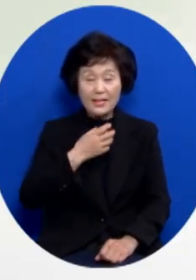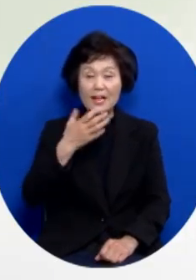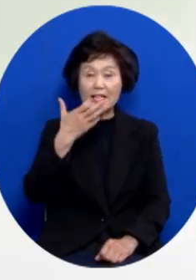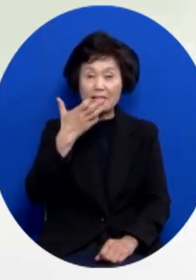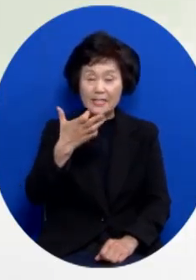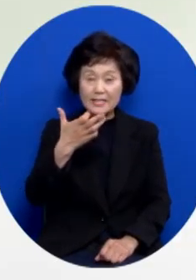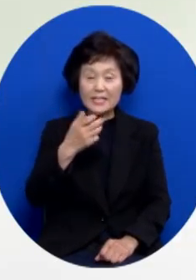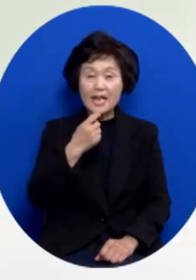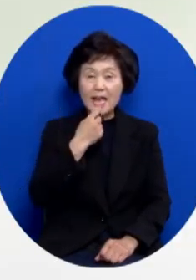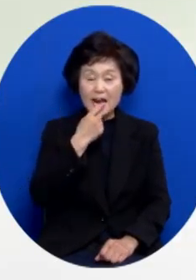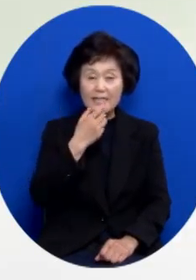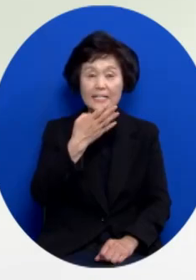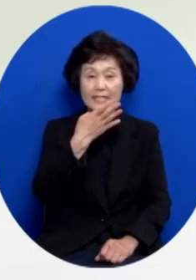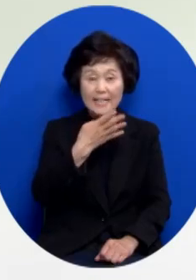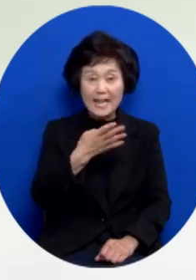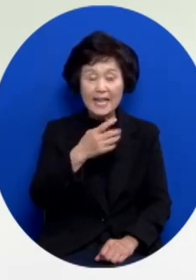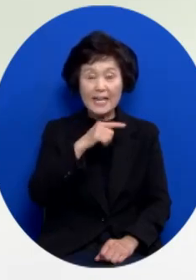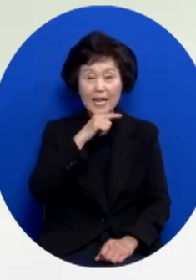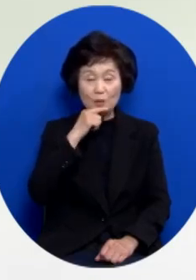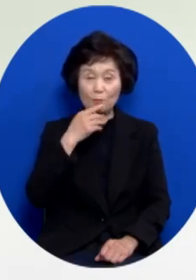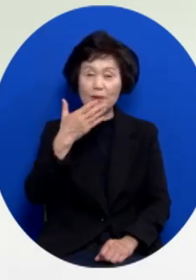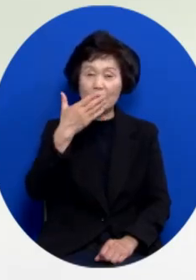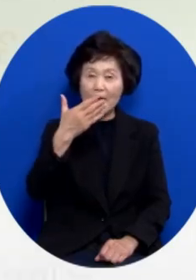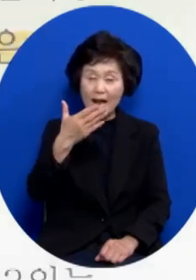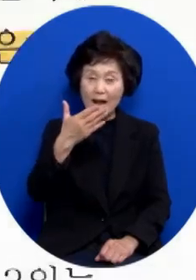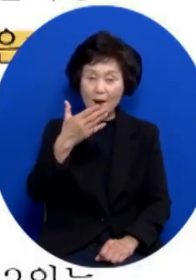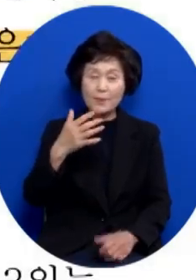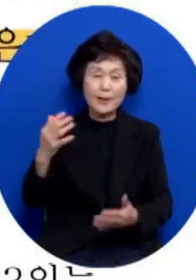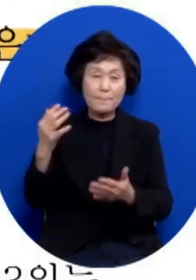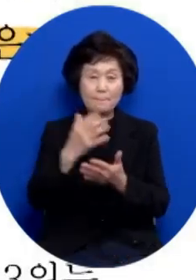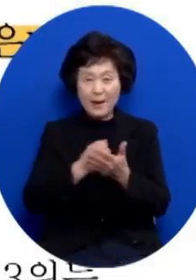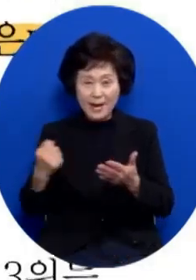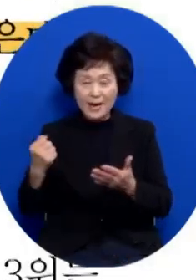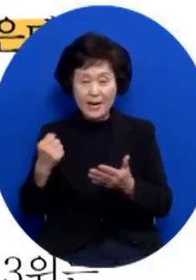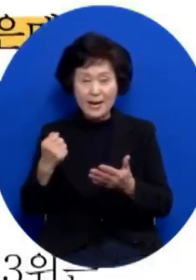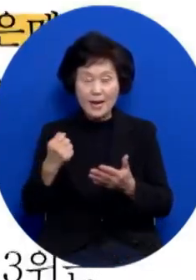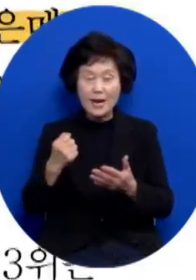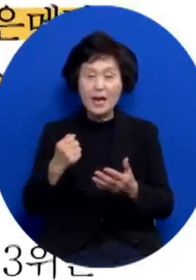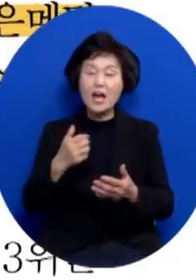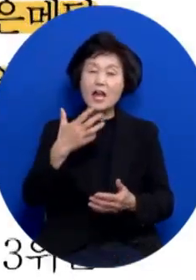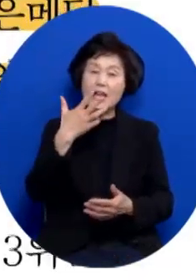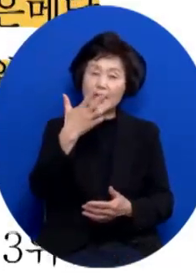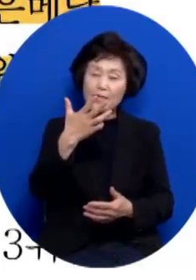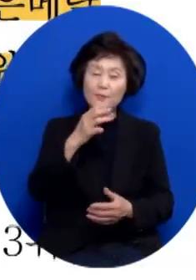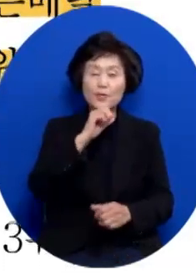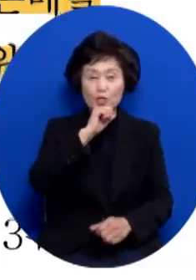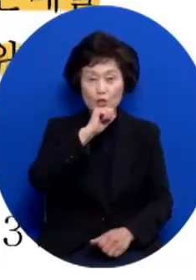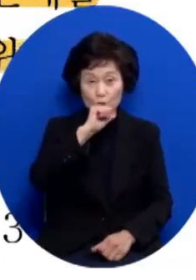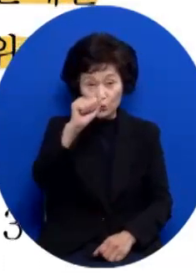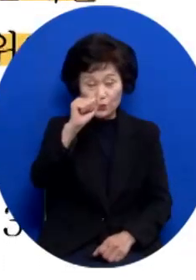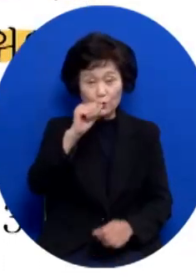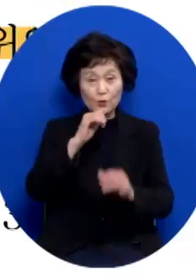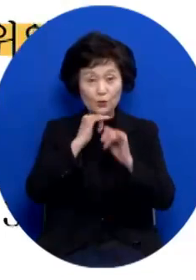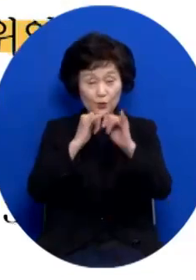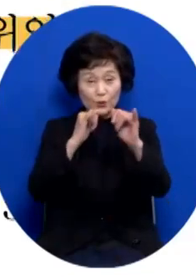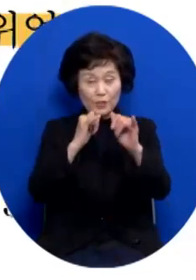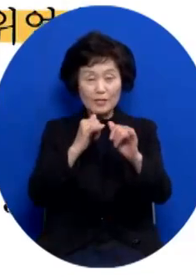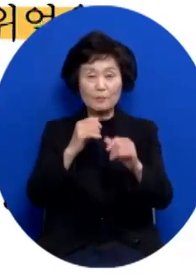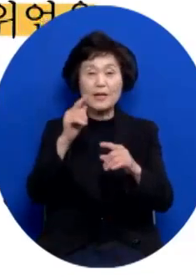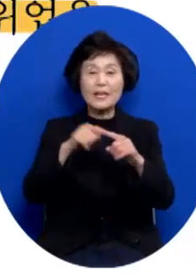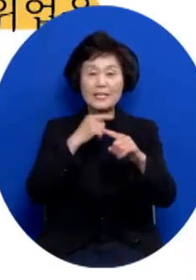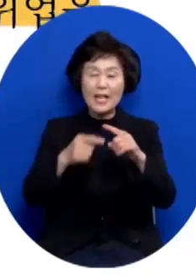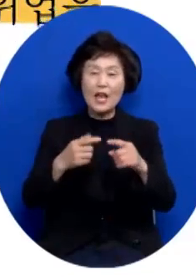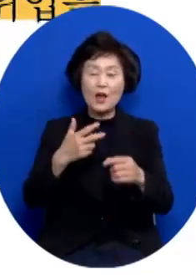비롯해 은메달 4개와 동메달 9개를 획득하며 통산 8번째 우승이자 대회 7연패를